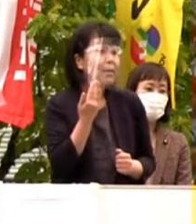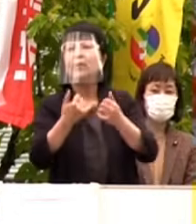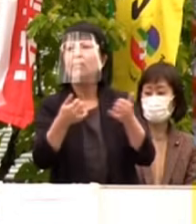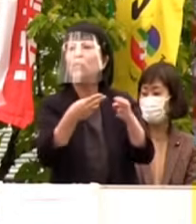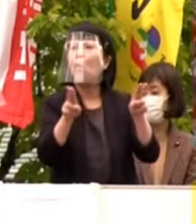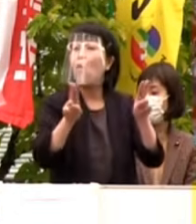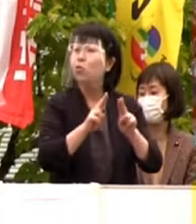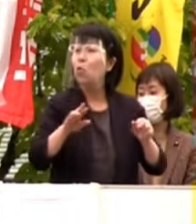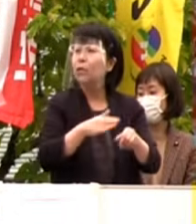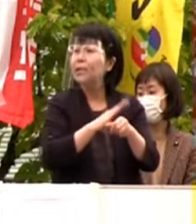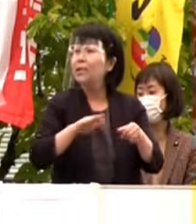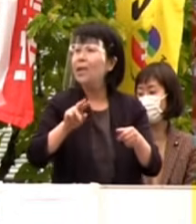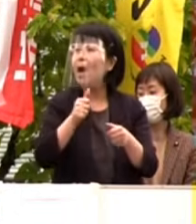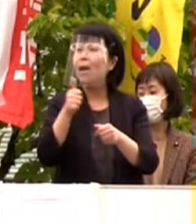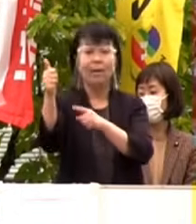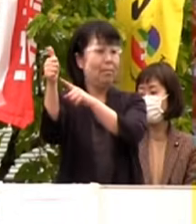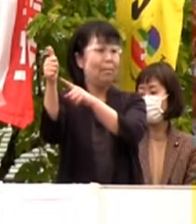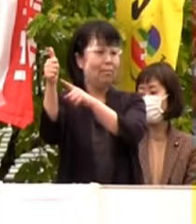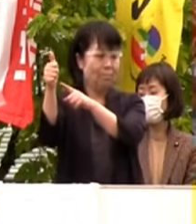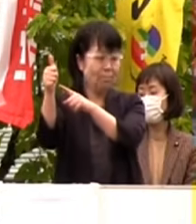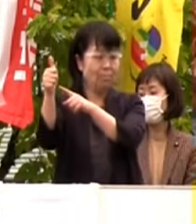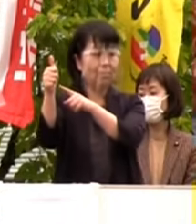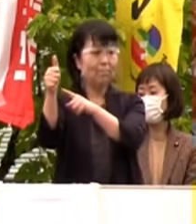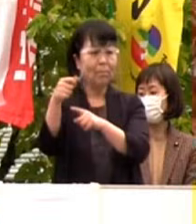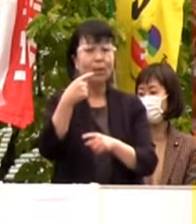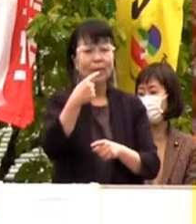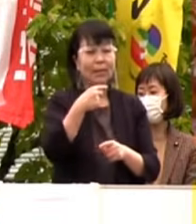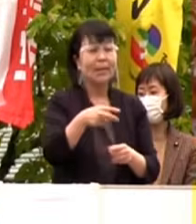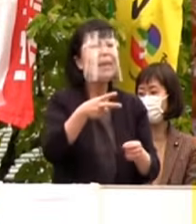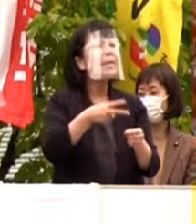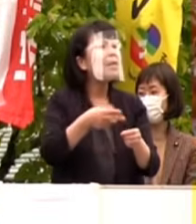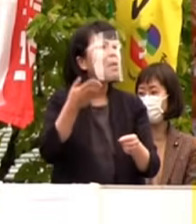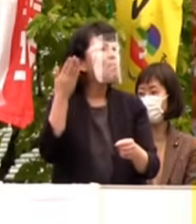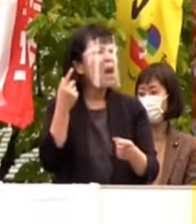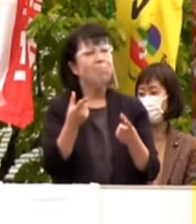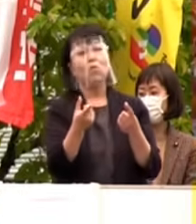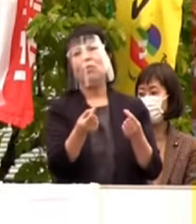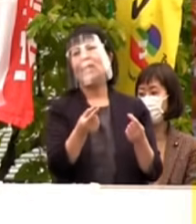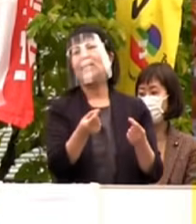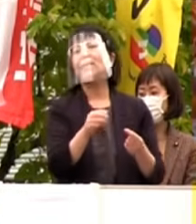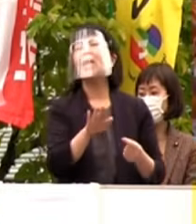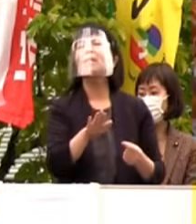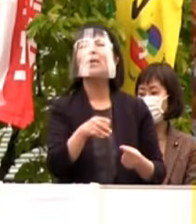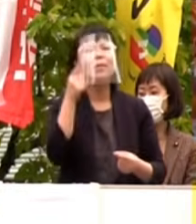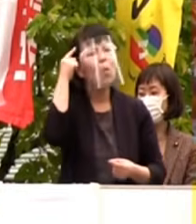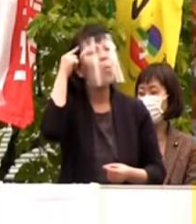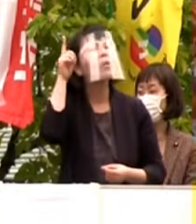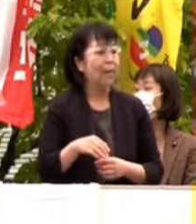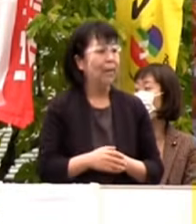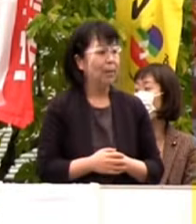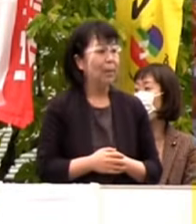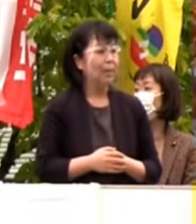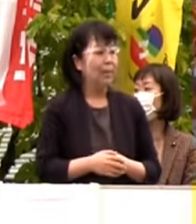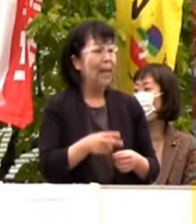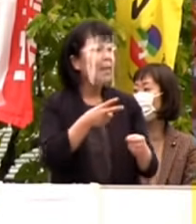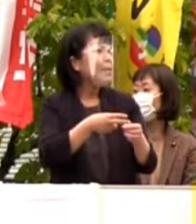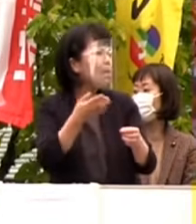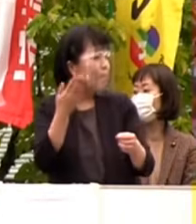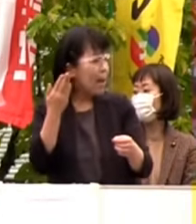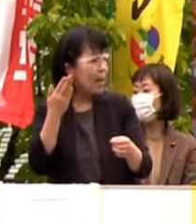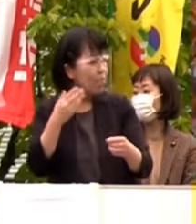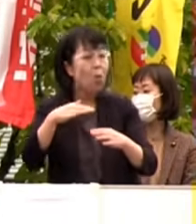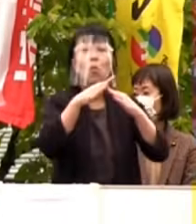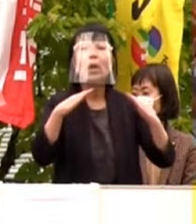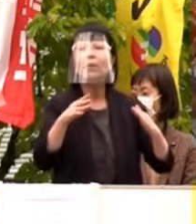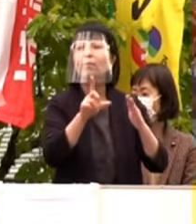ん、私このシーン体験しまして、2年前にも同じことあったなと思い出しました。2年前の同じ討論